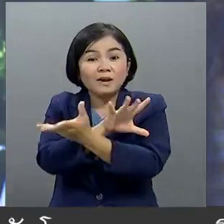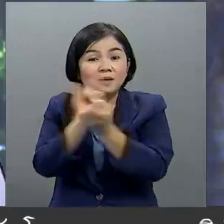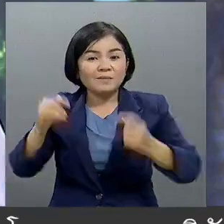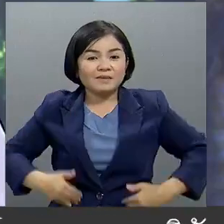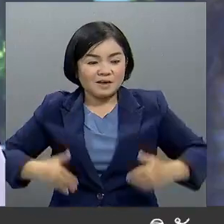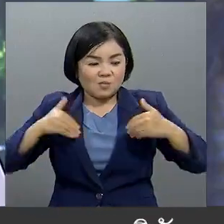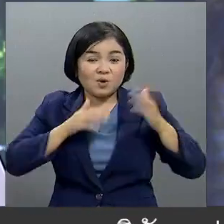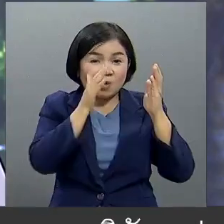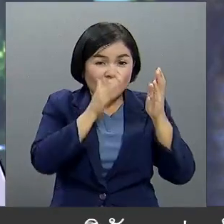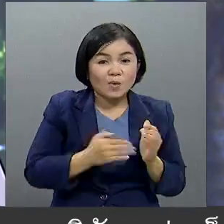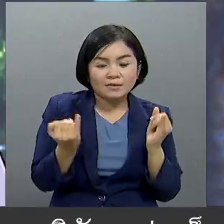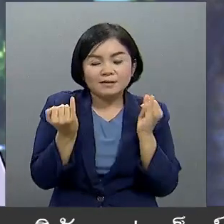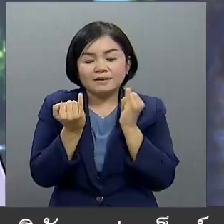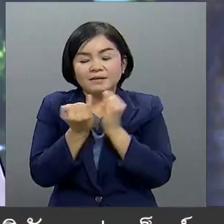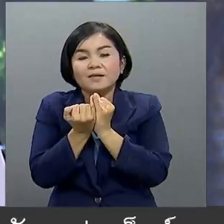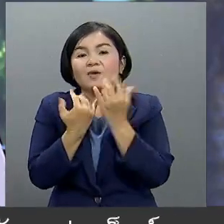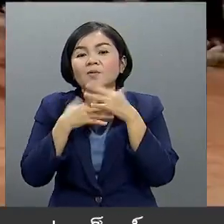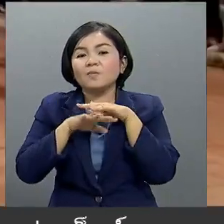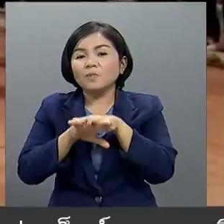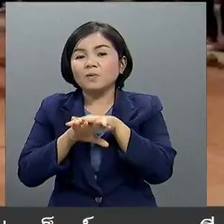ที่อยู่ร่วมกันมาอย่างช้านานค่ะ